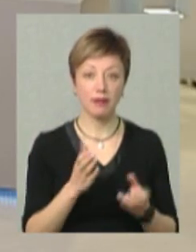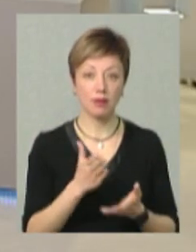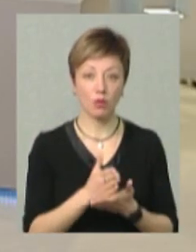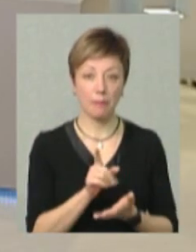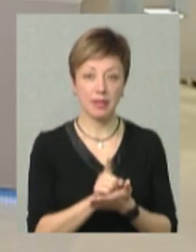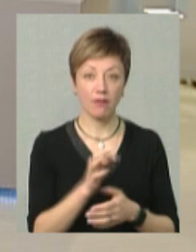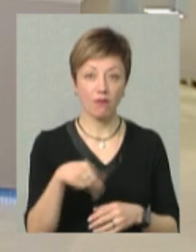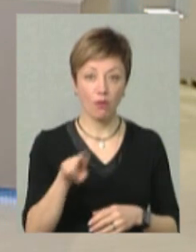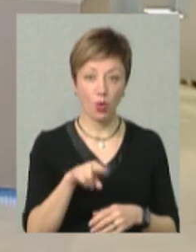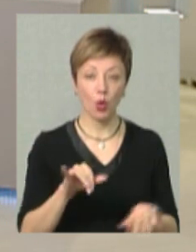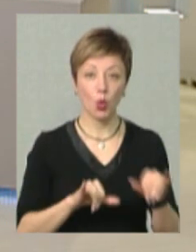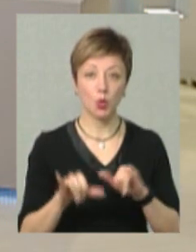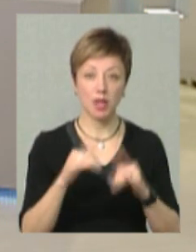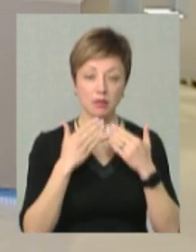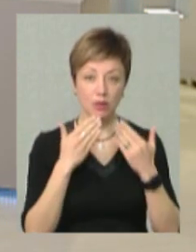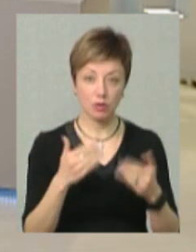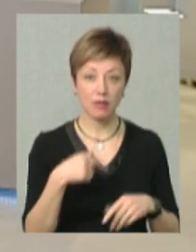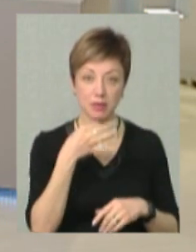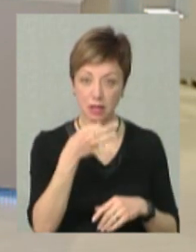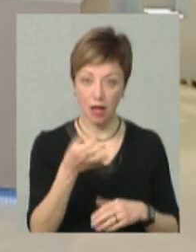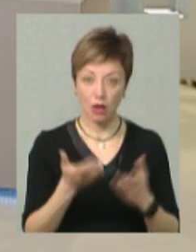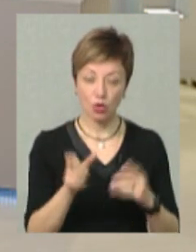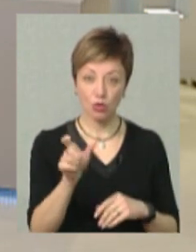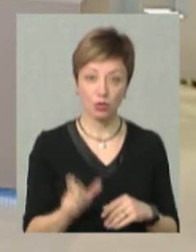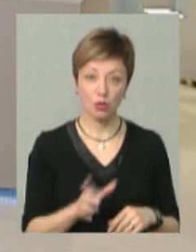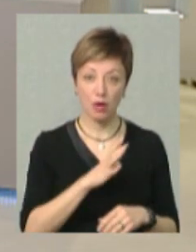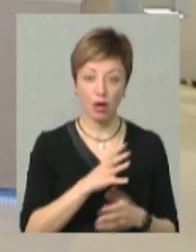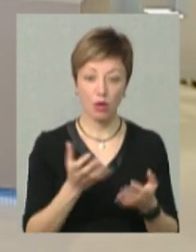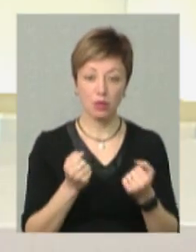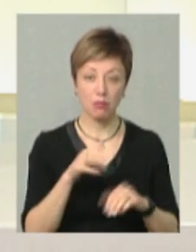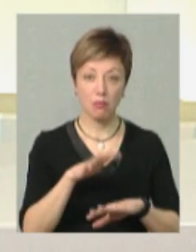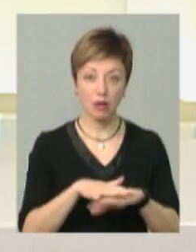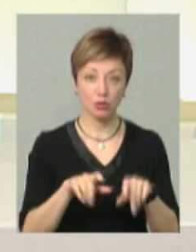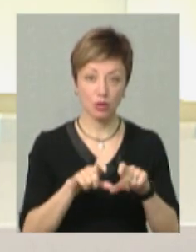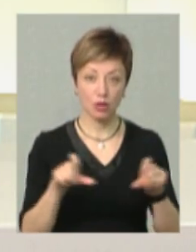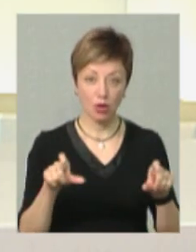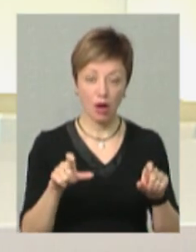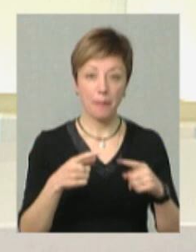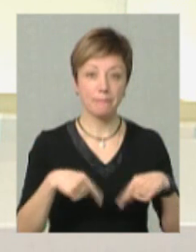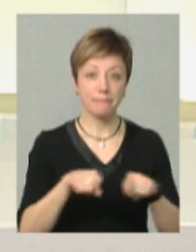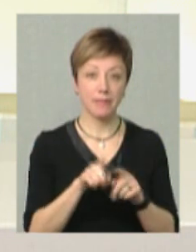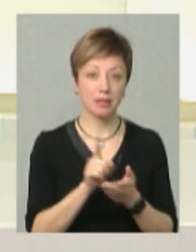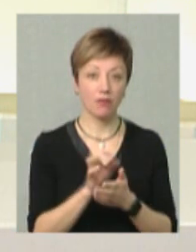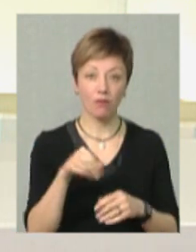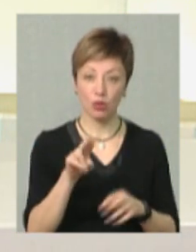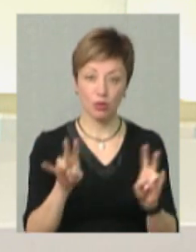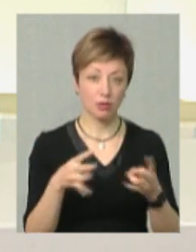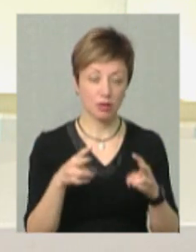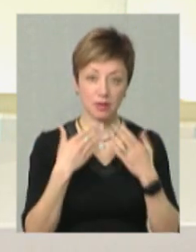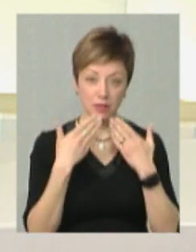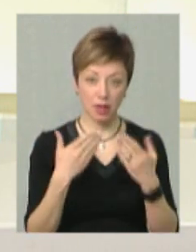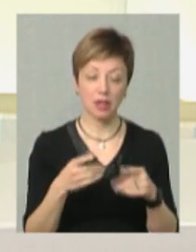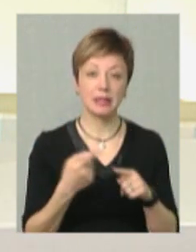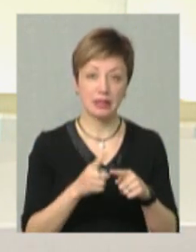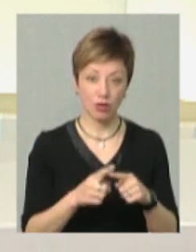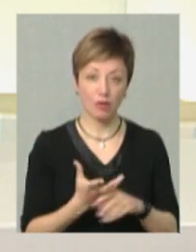пенсійний фонд, куди звернутися. Але я вам скажу, що якщо особа отримувала на банківську установу, то їй до органів пенсійного фонду не потрібно звертатися. Вона таки